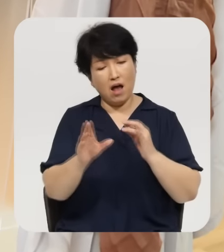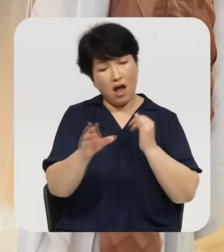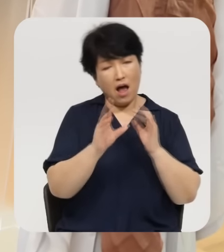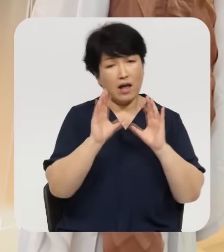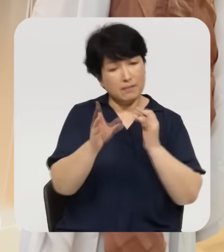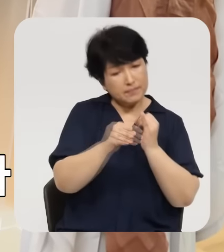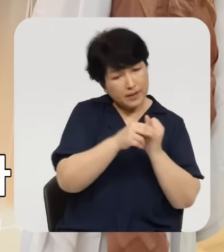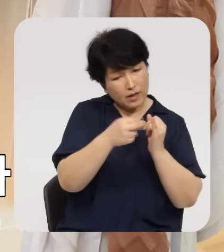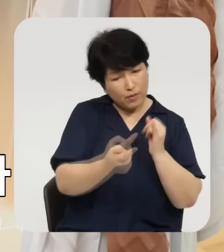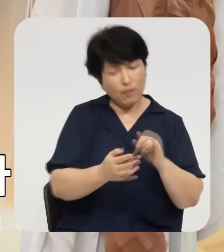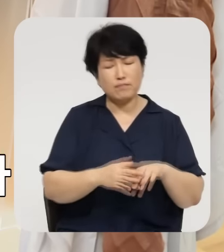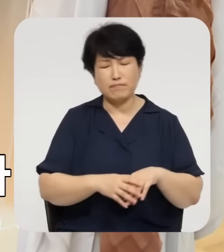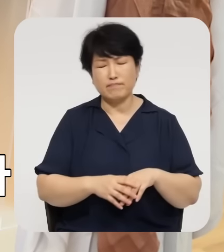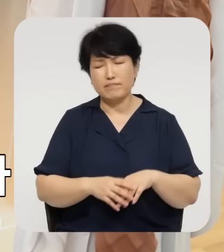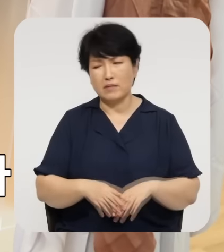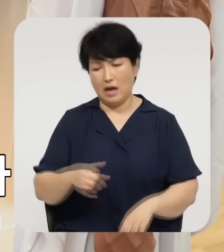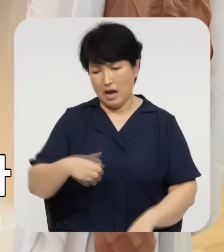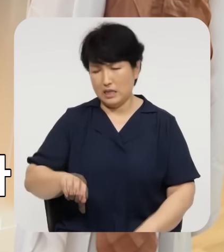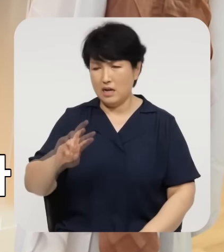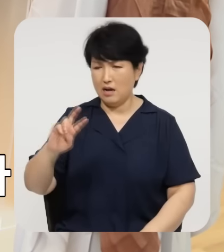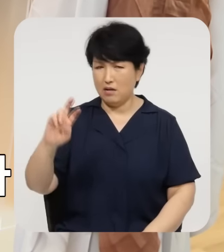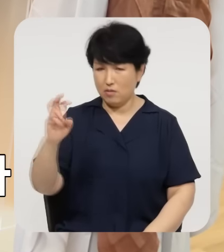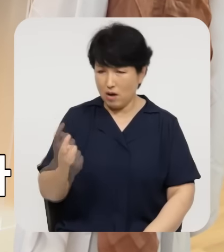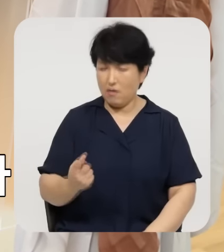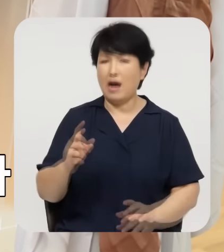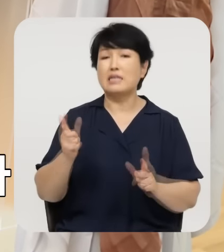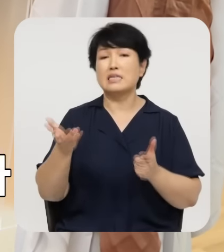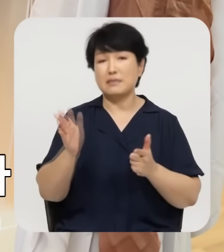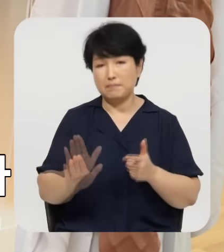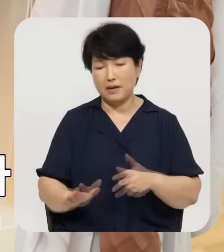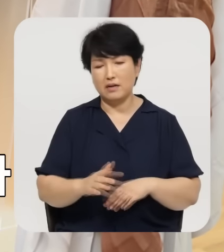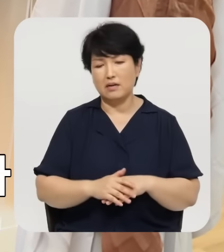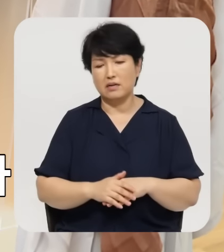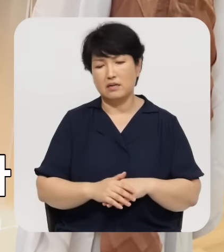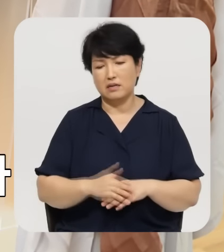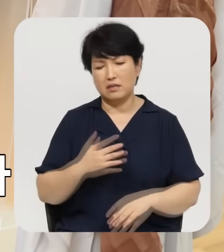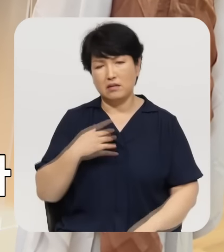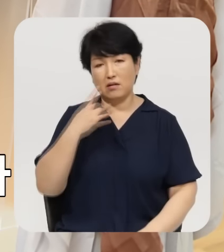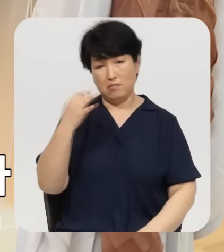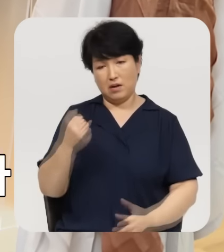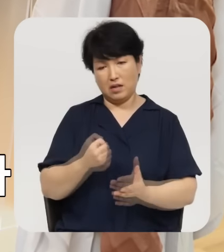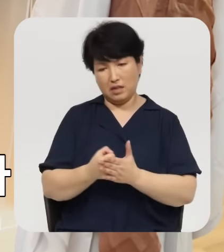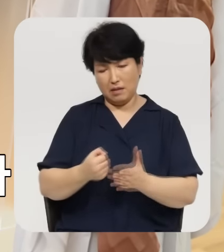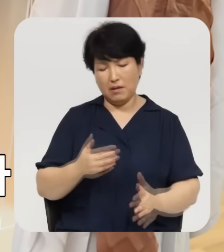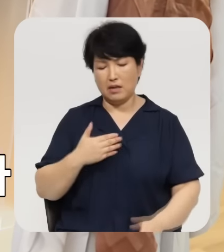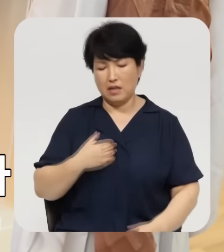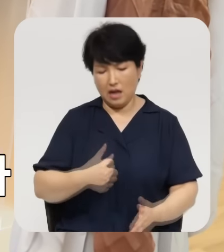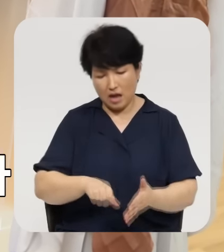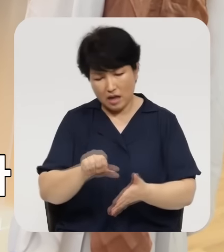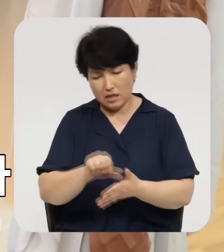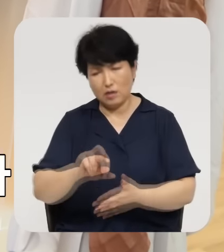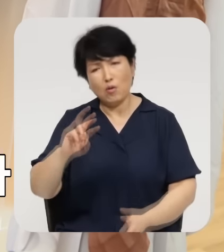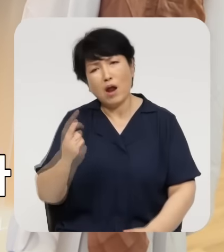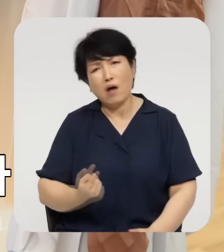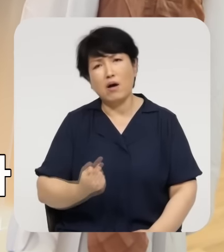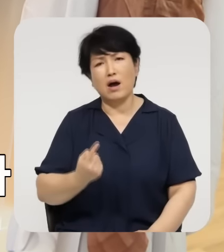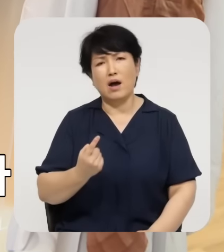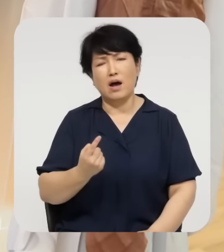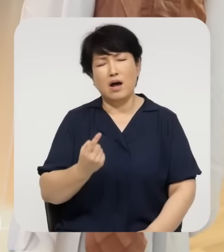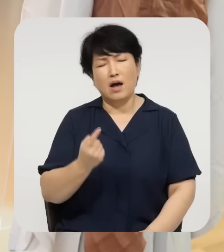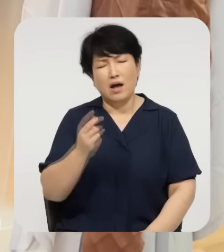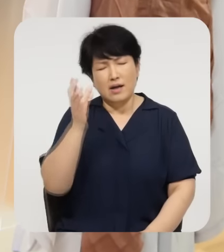다른 아이겠지만 저는 엄마다 보니 내 새끼가 다시 올까 하는 기대가 저버려지지 않습니다.